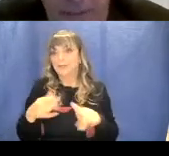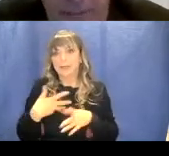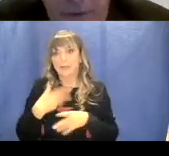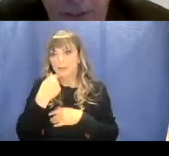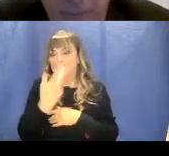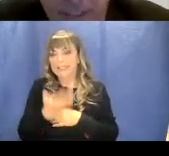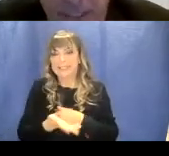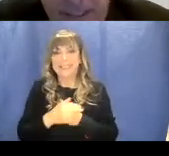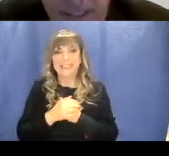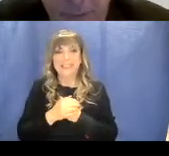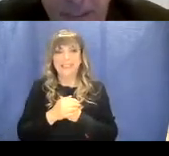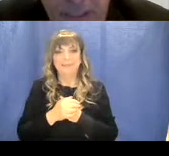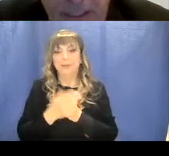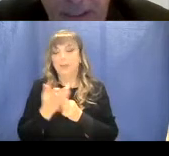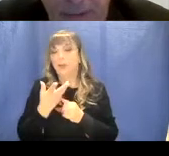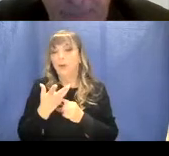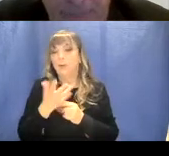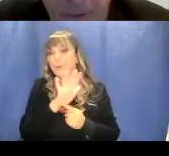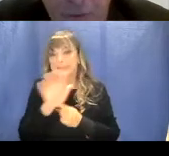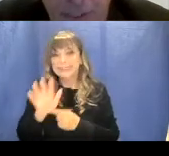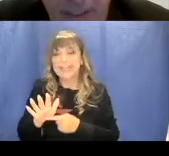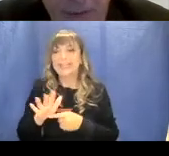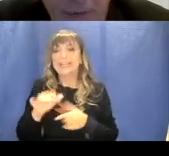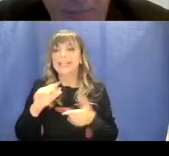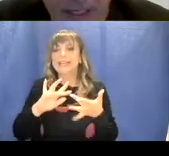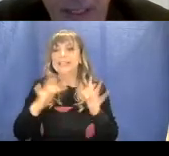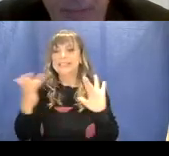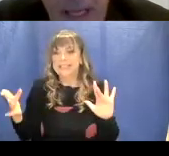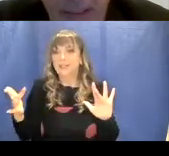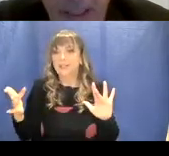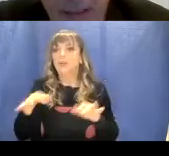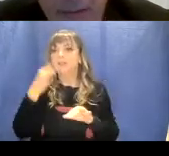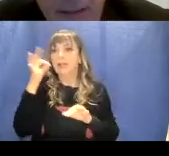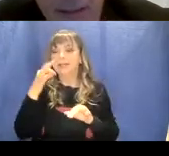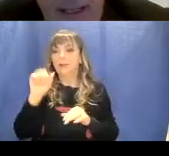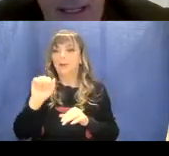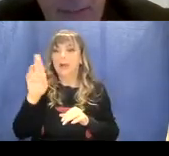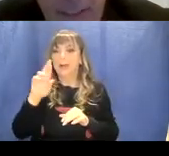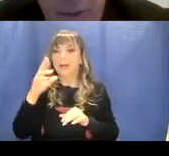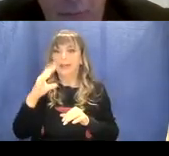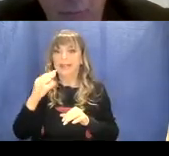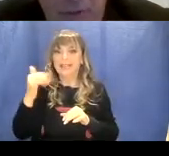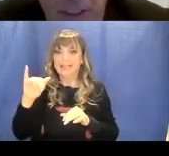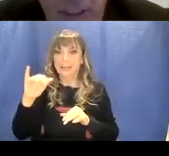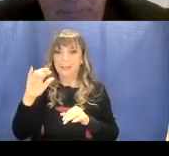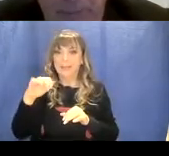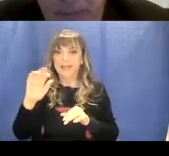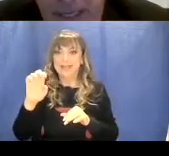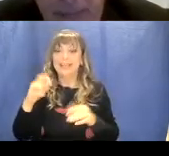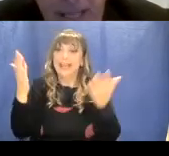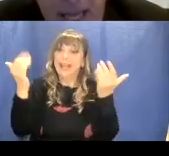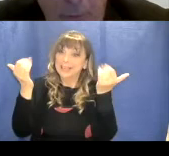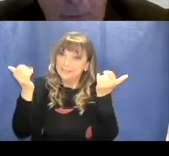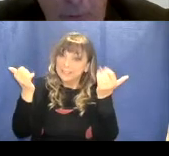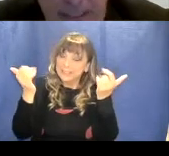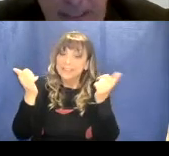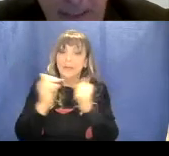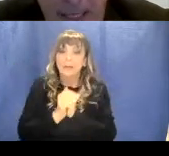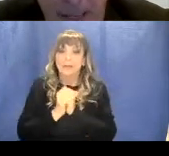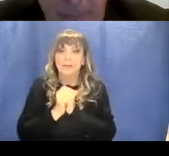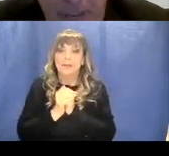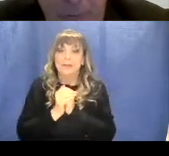facendo vedere il sito del giardino di archimede arrivederci a tutti prima che apriamo a